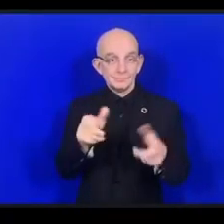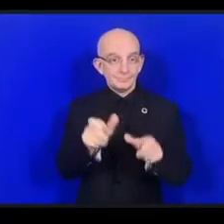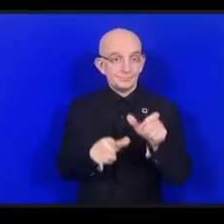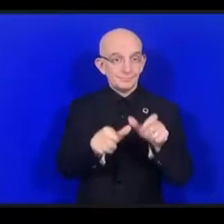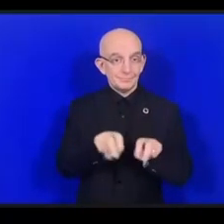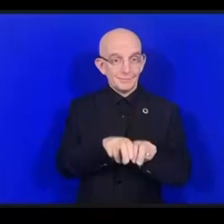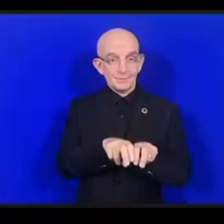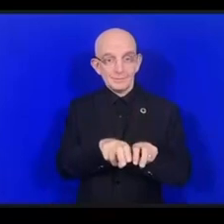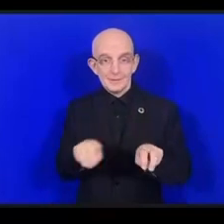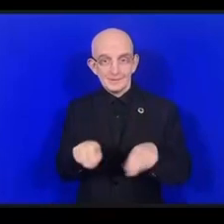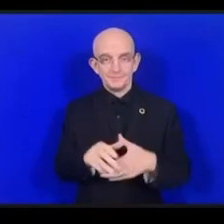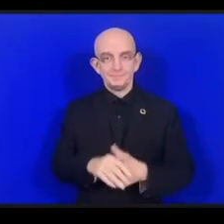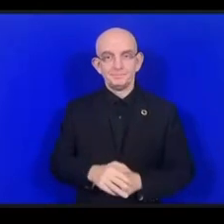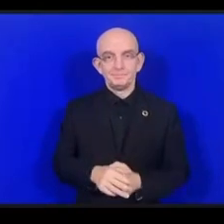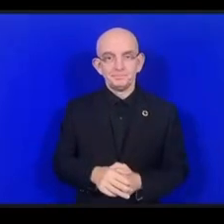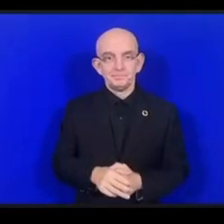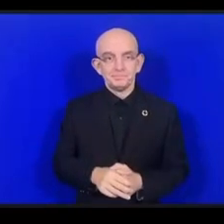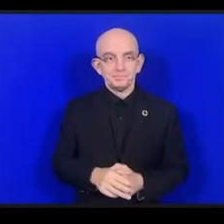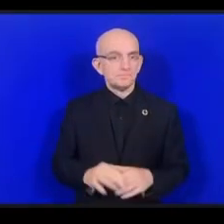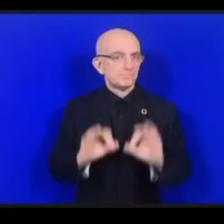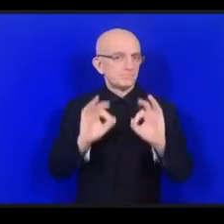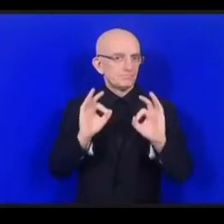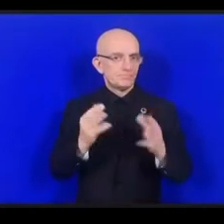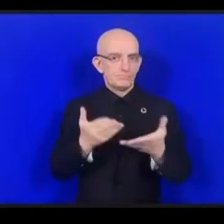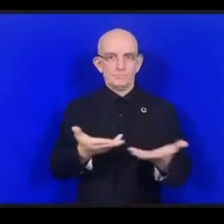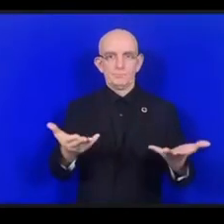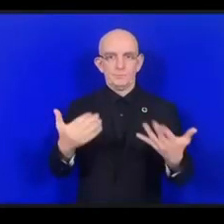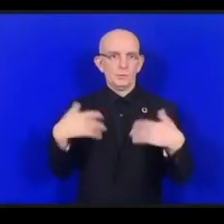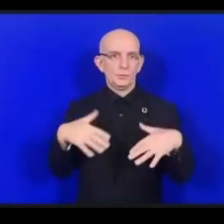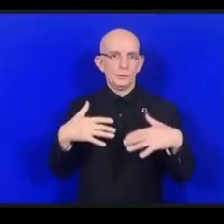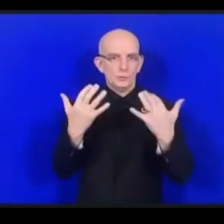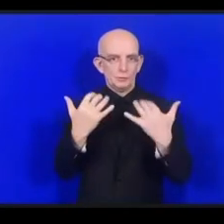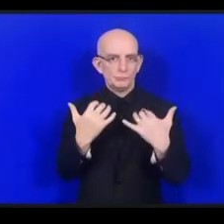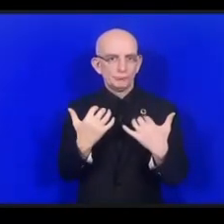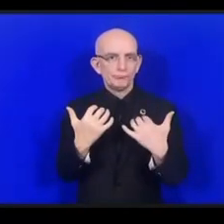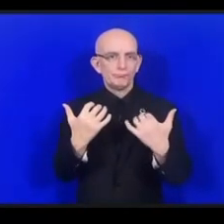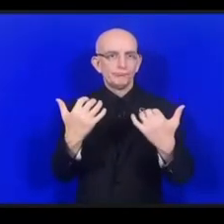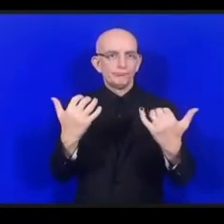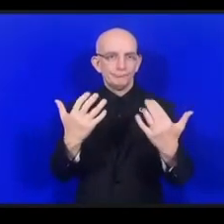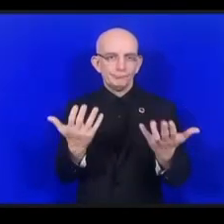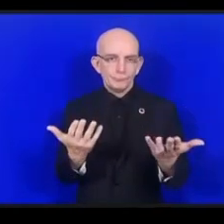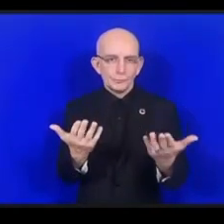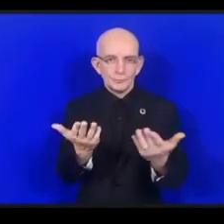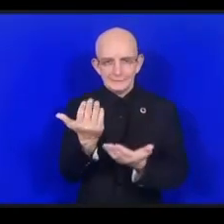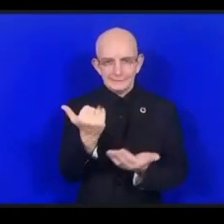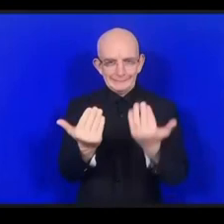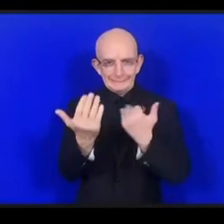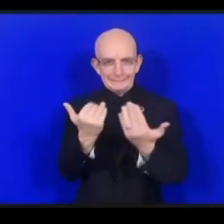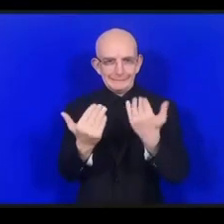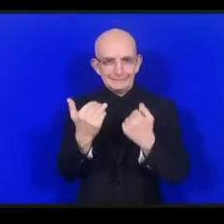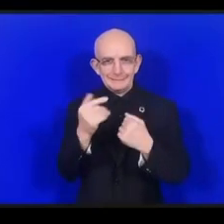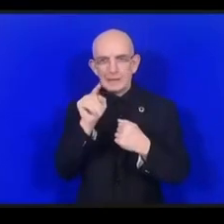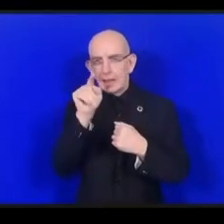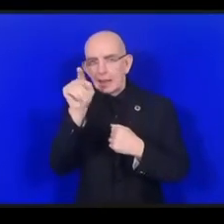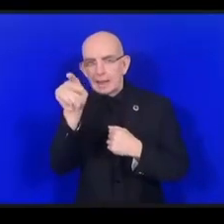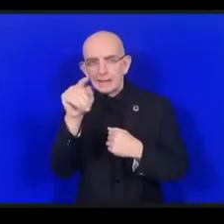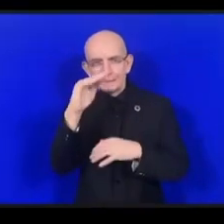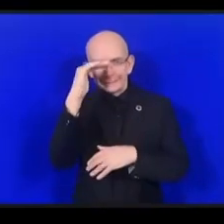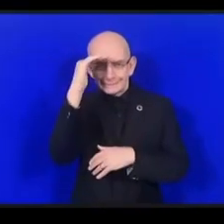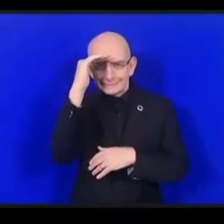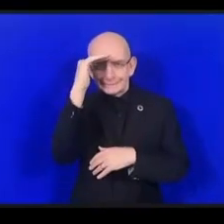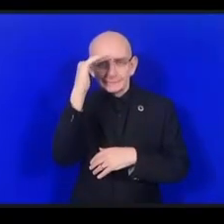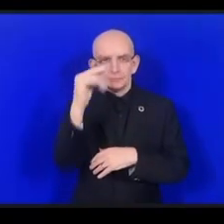场很大哦，也鼓励大家可以走到前面来跟我们进行互动，或者说我们后面的同事也可以坐到前面一点来，这样我